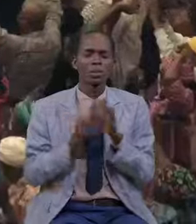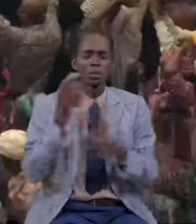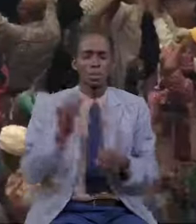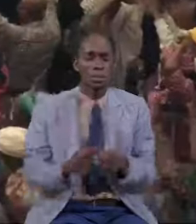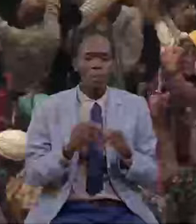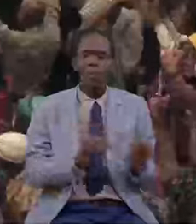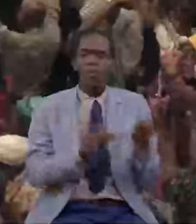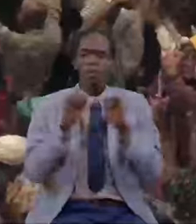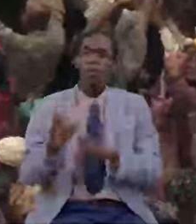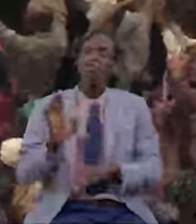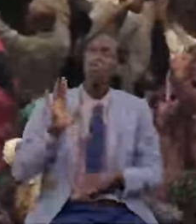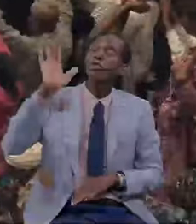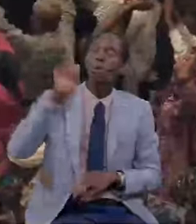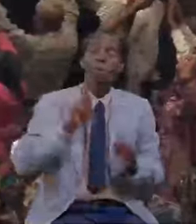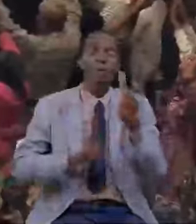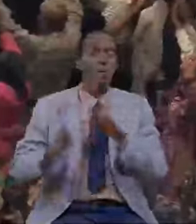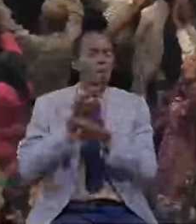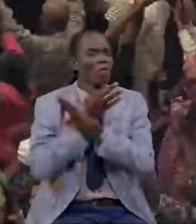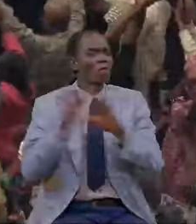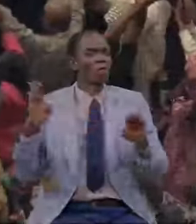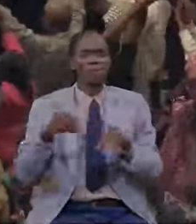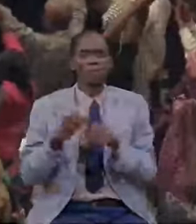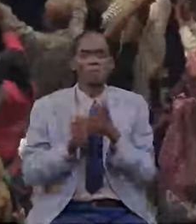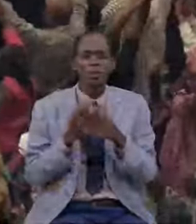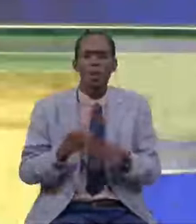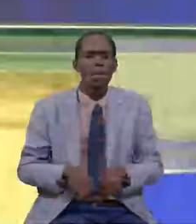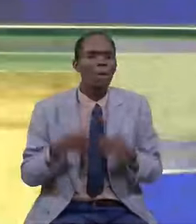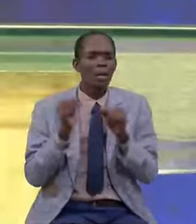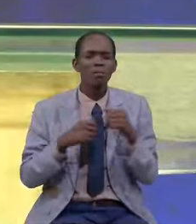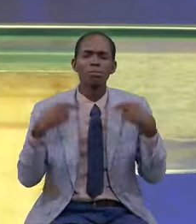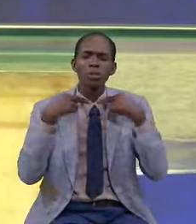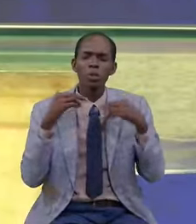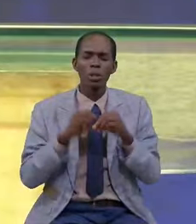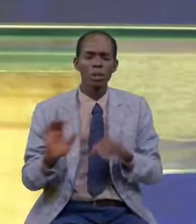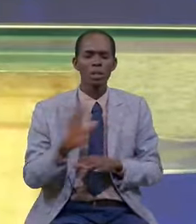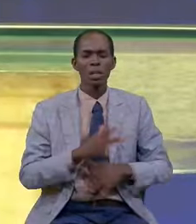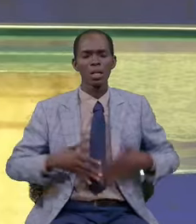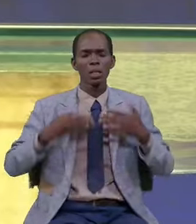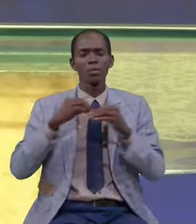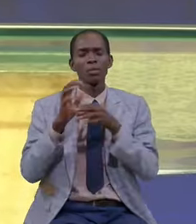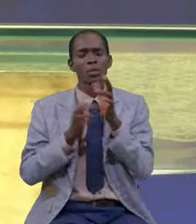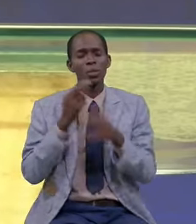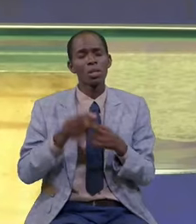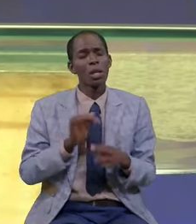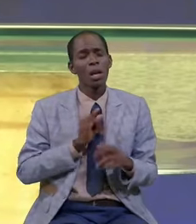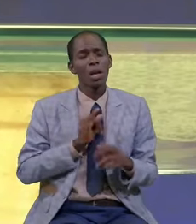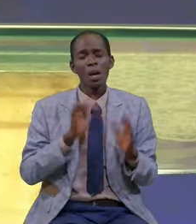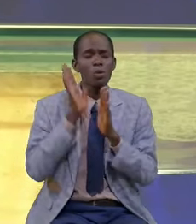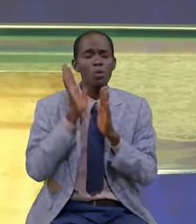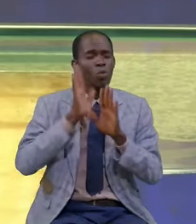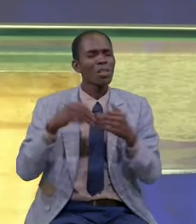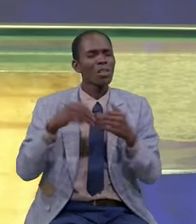Affranchis ton peuple. Brise toujours dans leur vie. Seigneur, je prie que tu accordes à tous